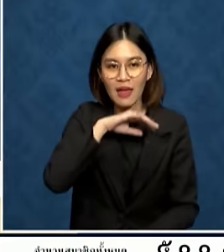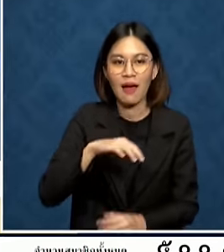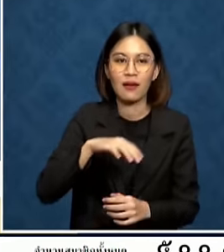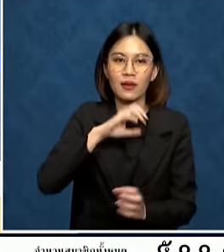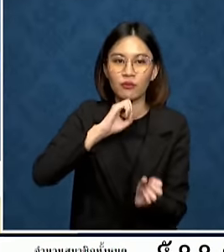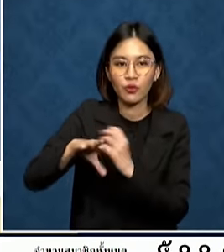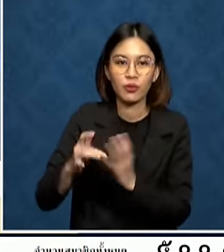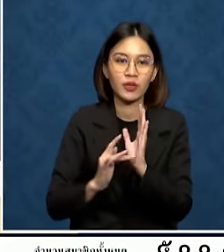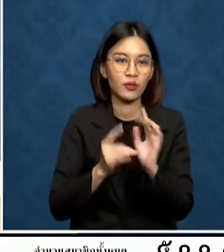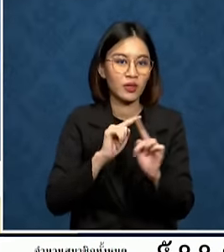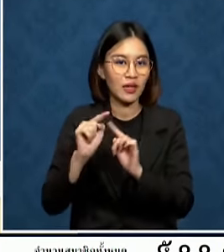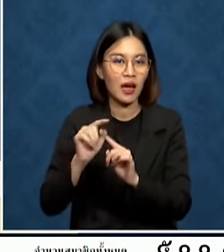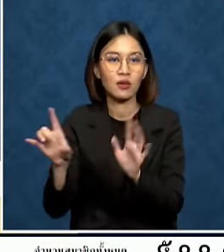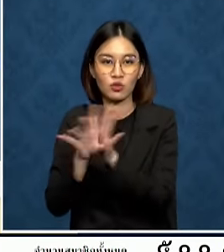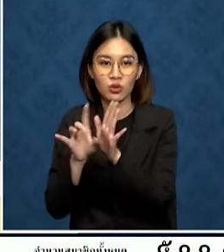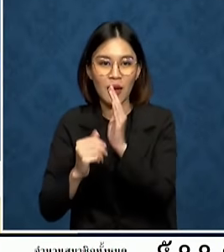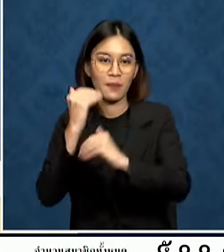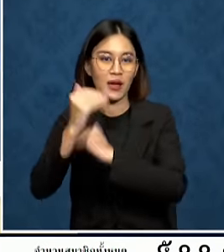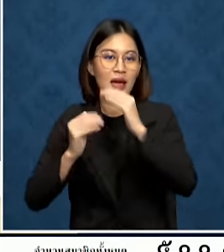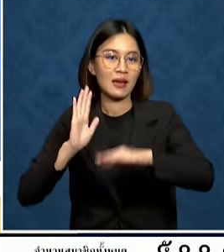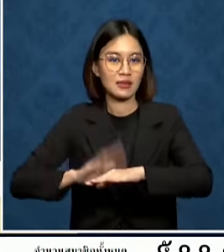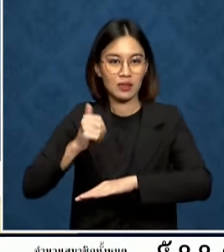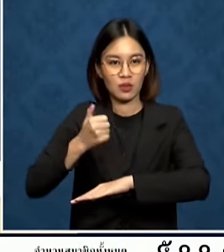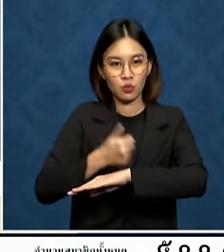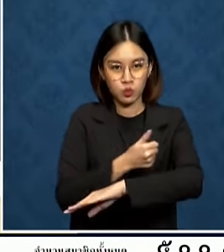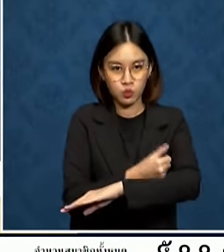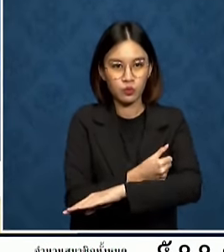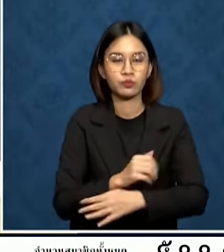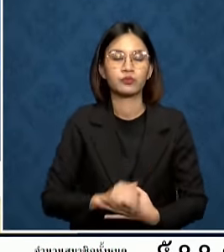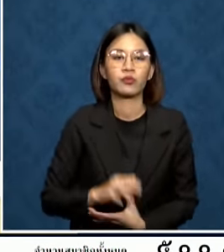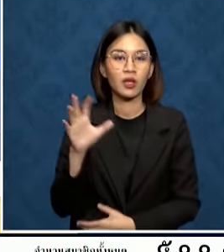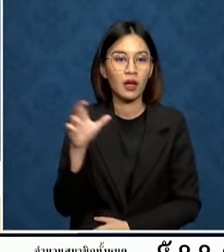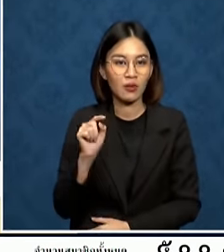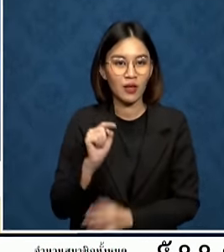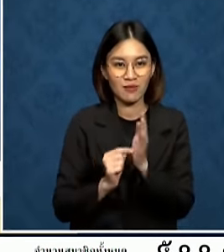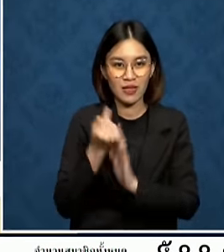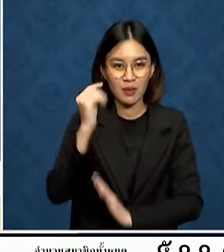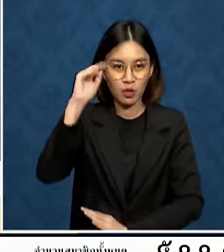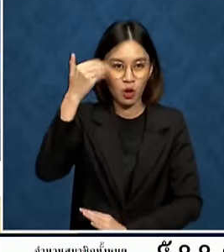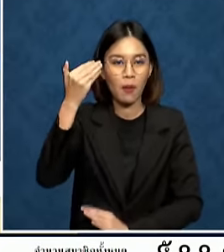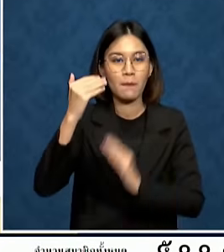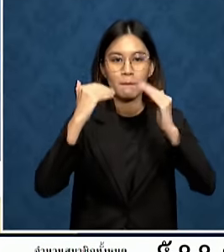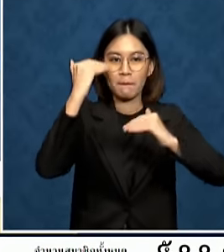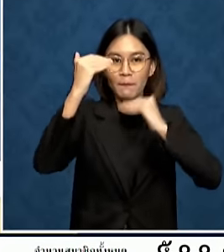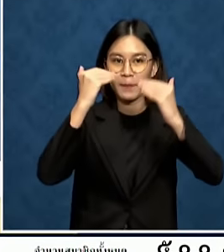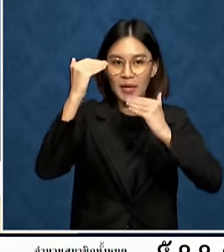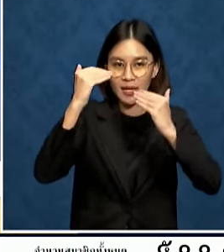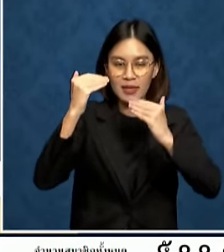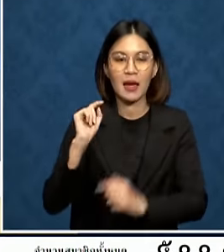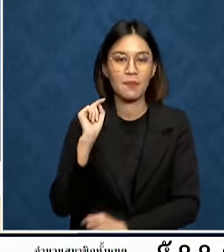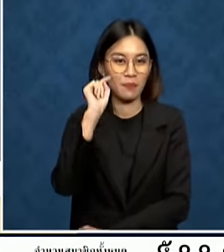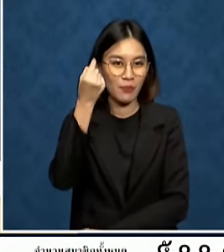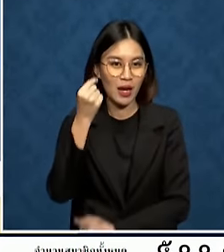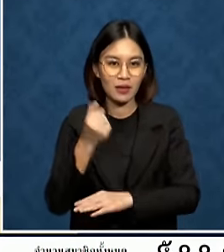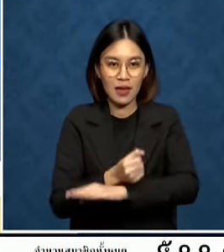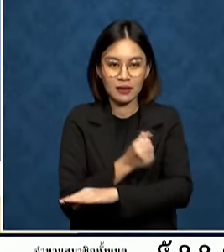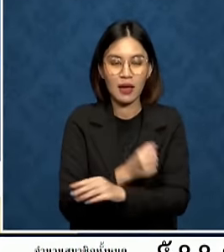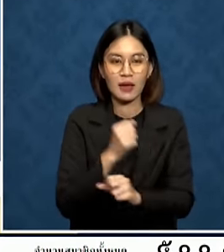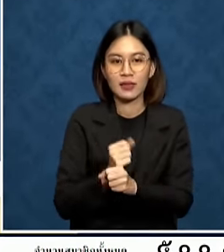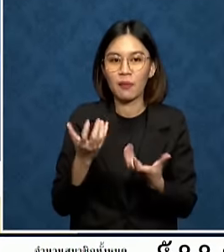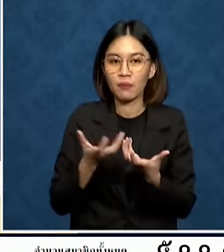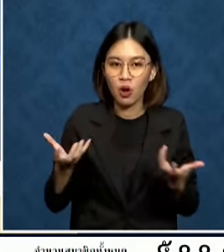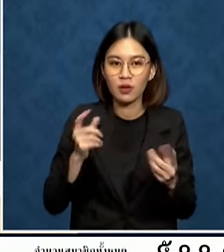กล่องสุดท้ายครับพัฒนาสกิลแรงงานเอาเรื่องแรกก่อนพัฒนารีสกิลแรงงานที่ผลิตชิ้นส่วน